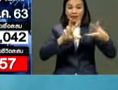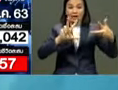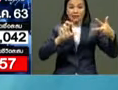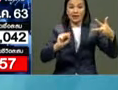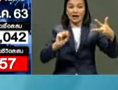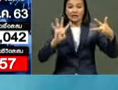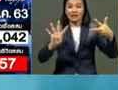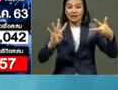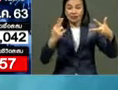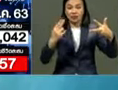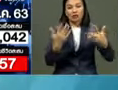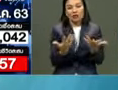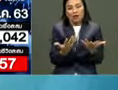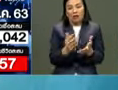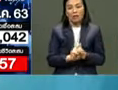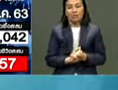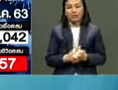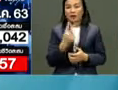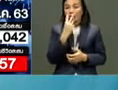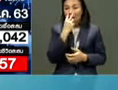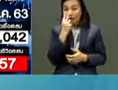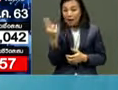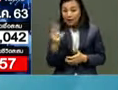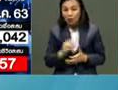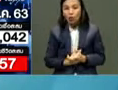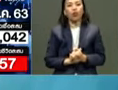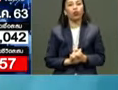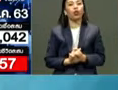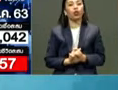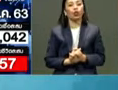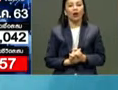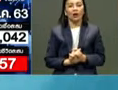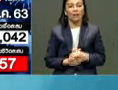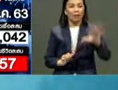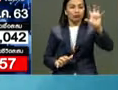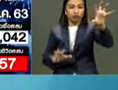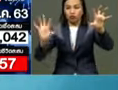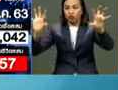โดยประมาณบราซิลเราลงมาละสามแสนหกนะครับแล้วก็รัสเซียนะครับเอ่อสามแสนสี่นี่คือ3อันดับนี้ก็ 3ทวีปเลยนะครับนะครับเออก็มา